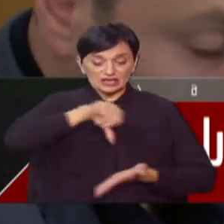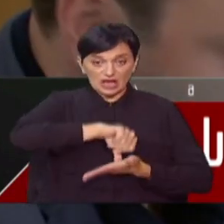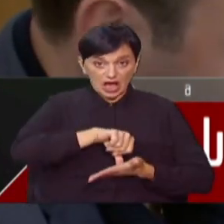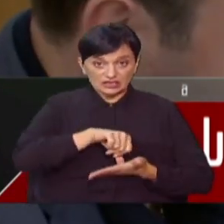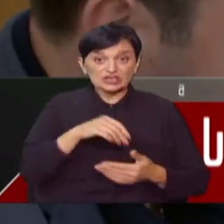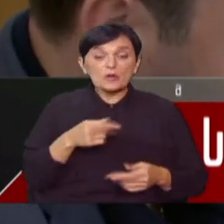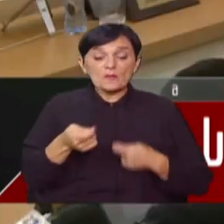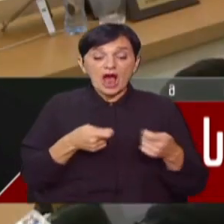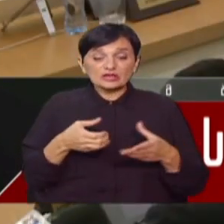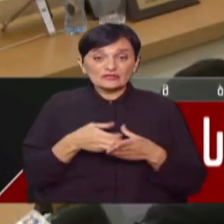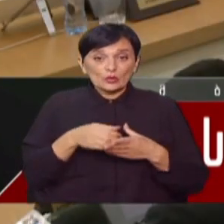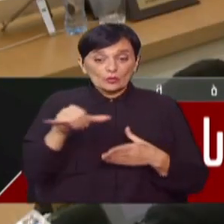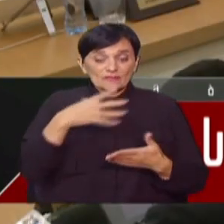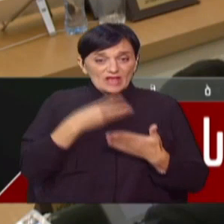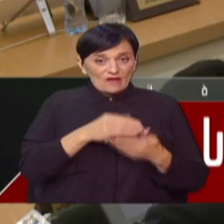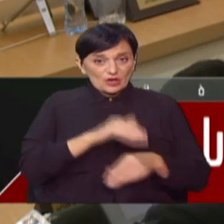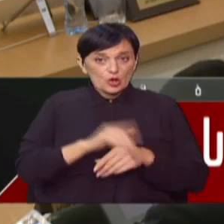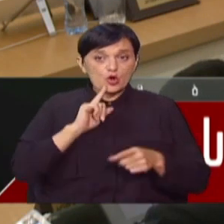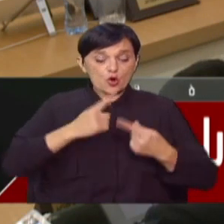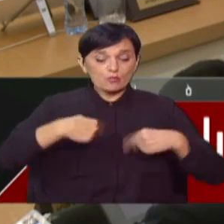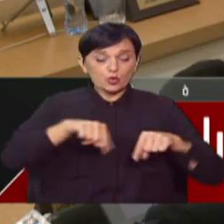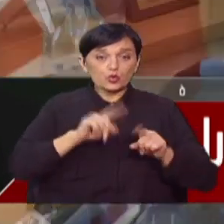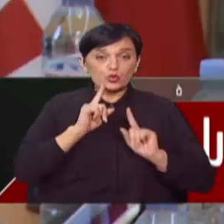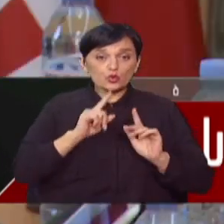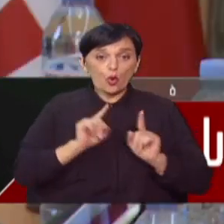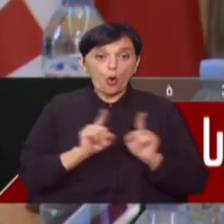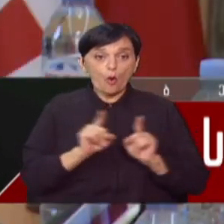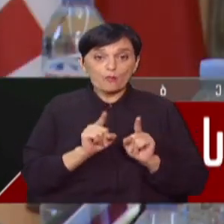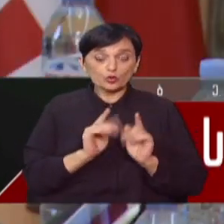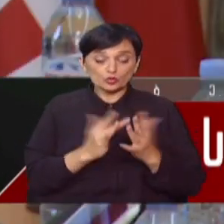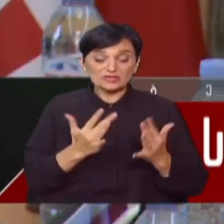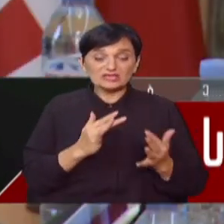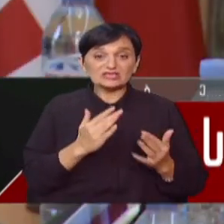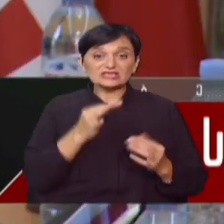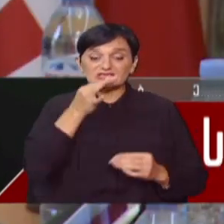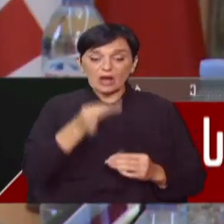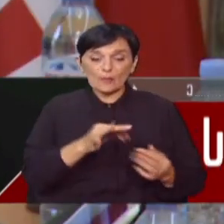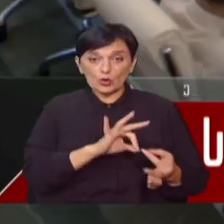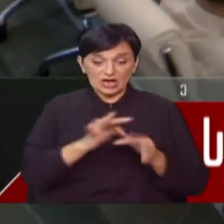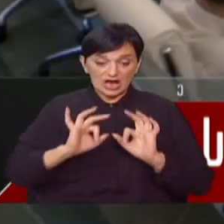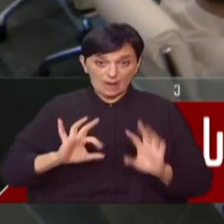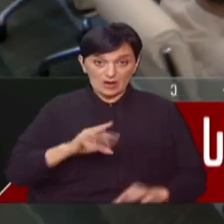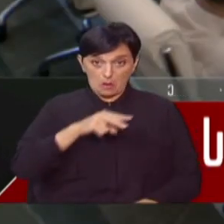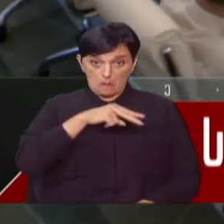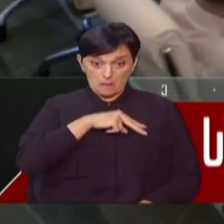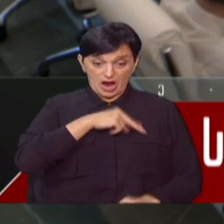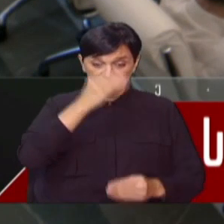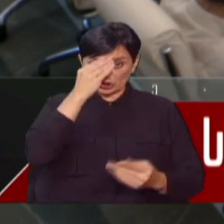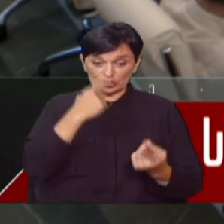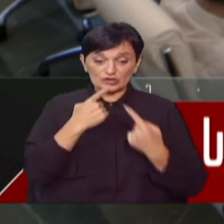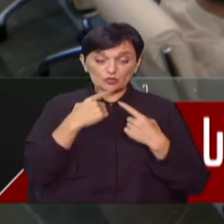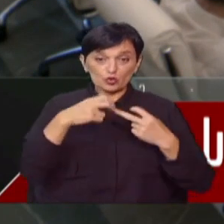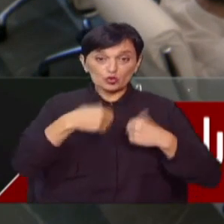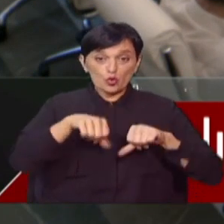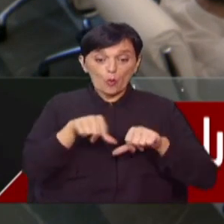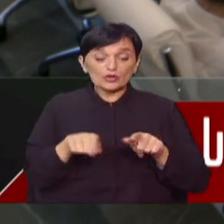საკუთარი არგუმენტები. მათ ბიუროს ხდომაზე დღეს ოპოზიციის მოთხოვნის საპასუხოდ განმარტეს, რომ მას შემდეგ, რაც პარლამენტი იმსჯელებს